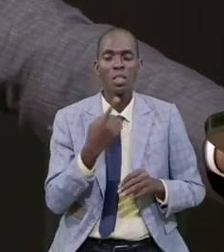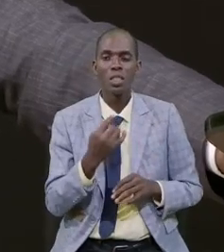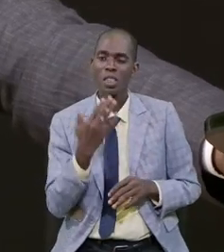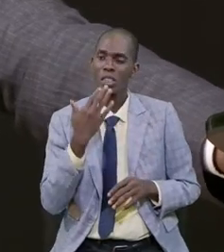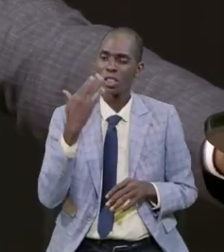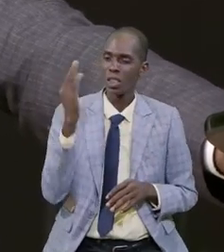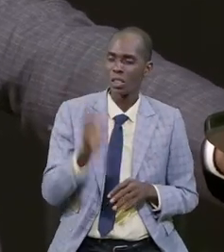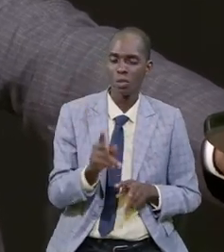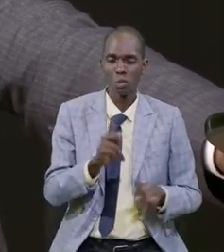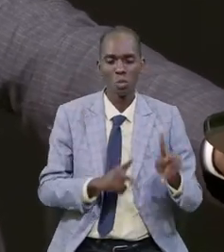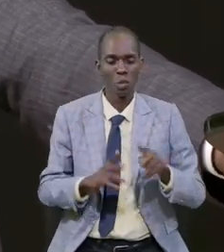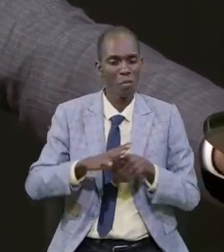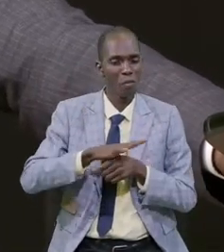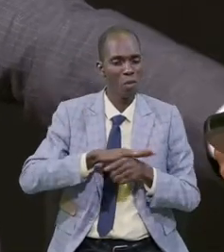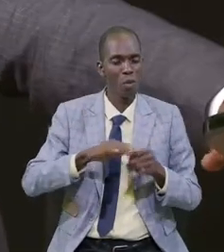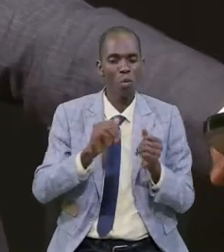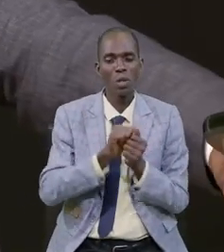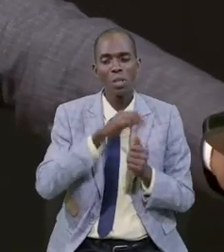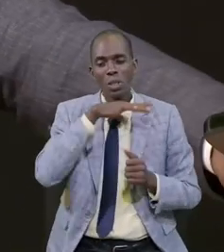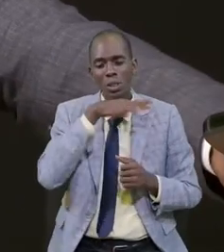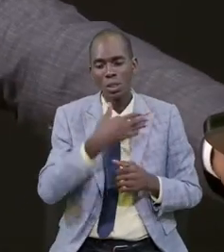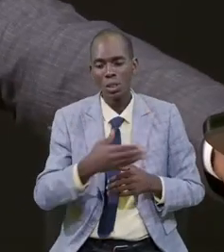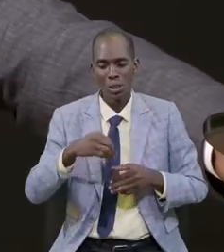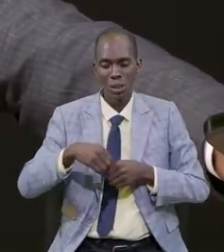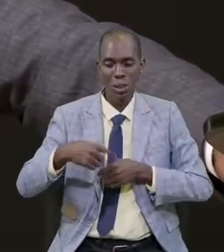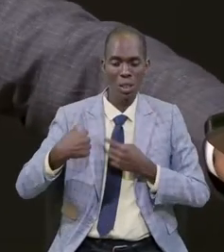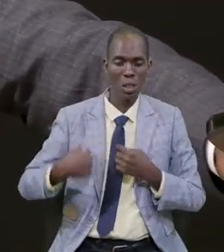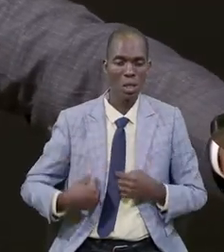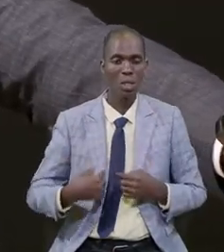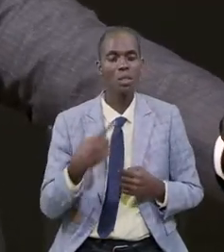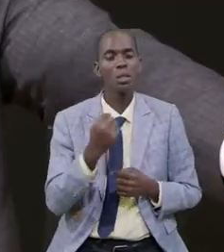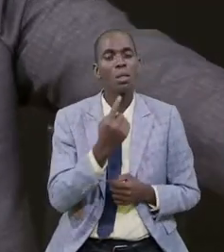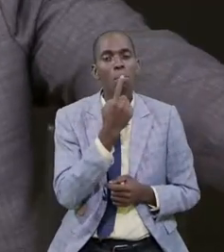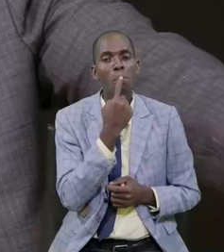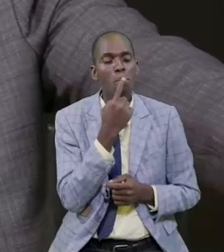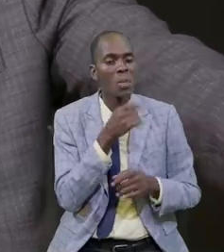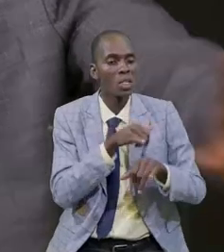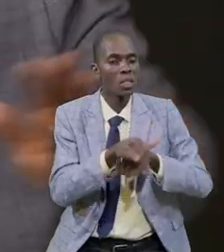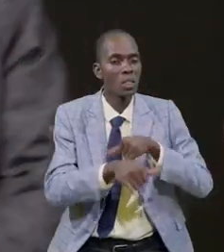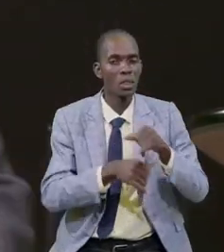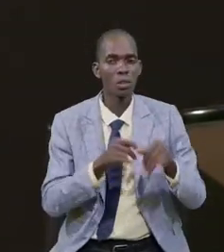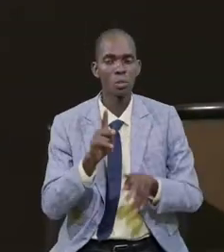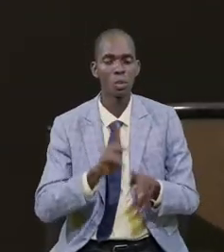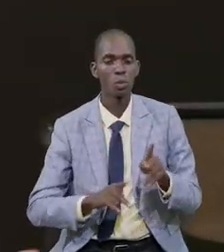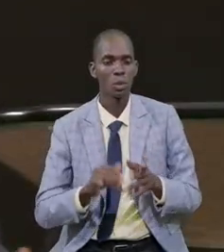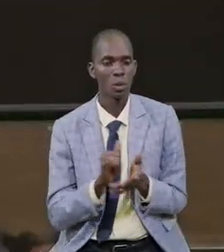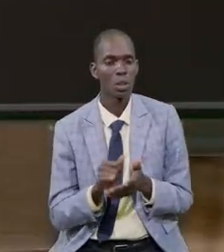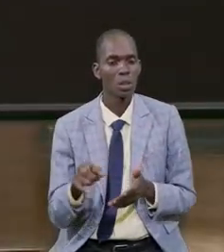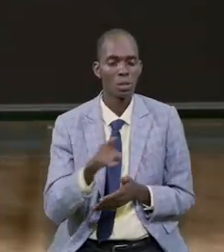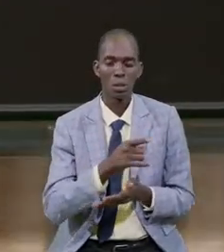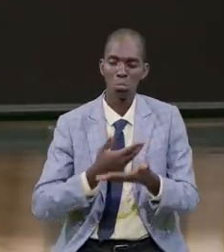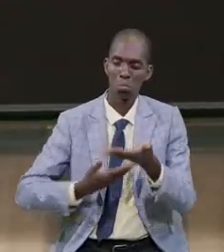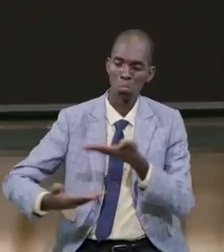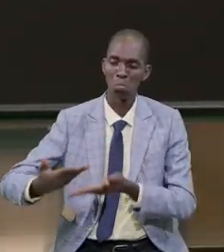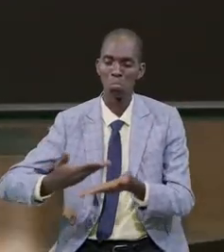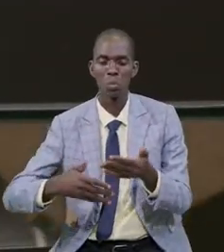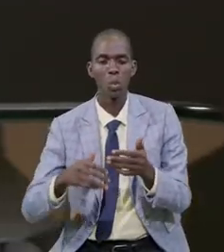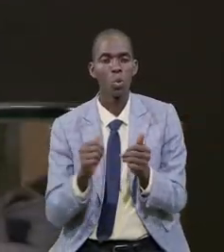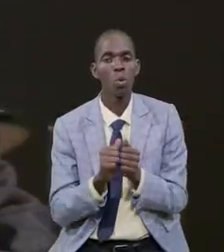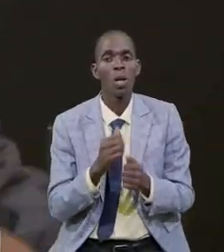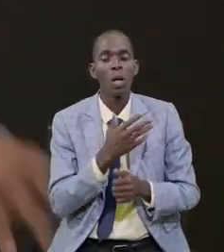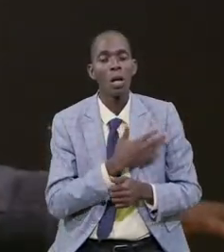gens méchants, remplis d'iniquité. Alors, c'est pas la bouche qui séduisait les gens.